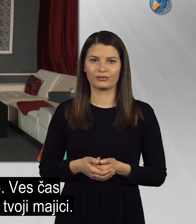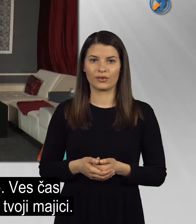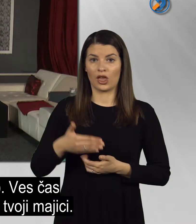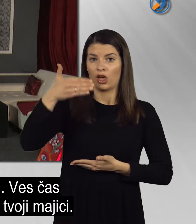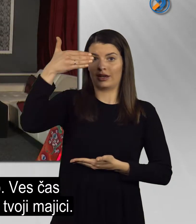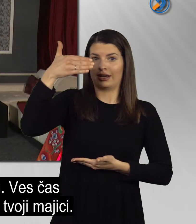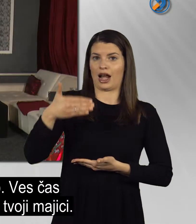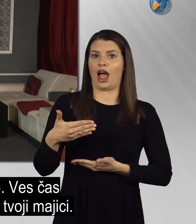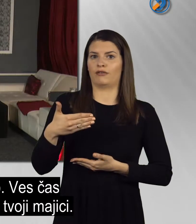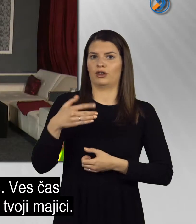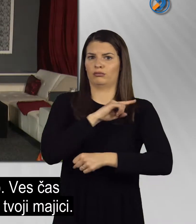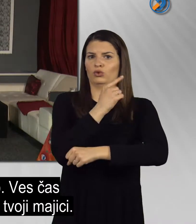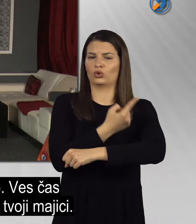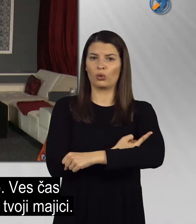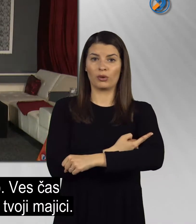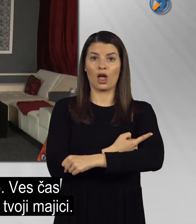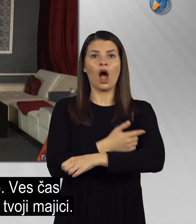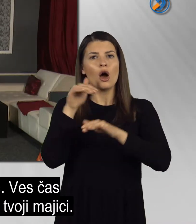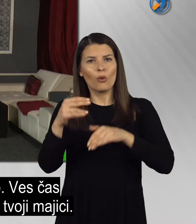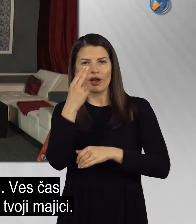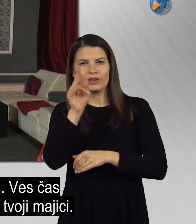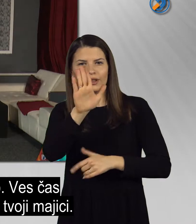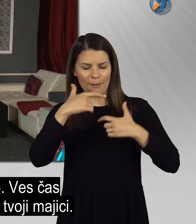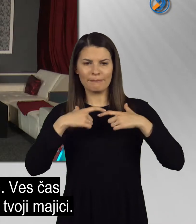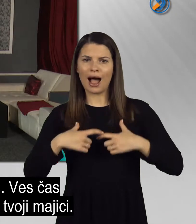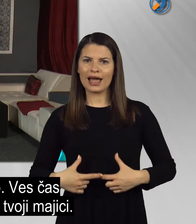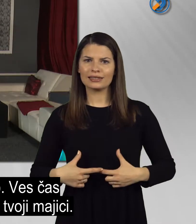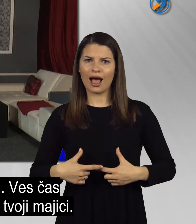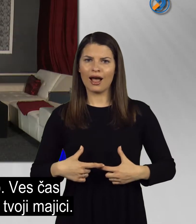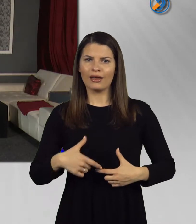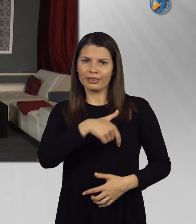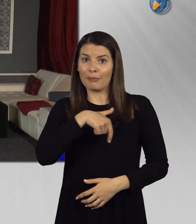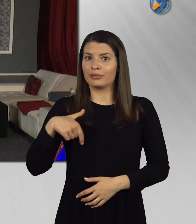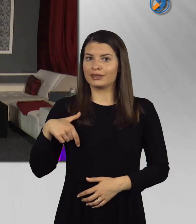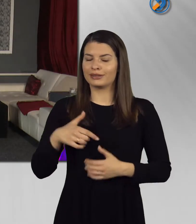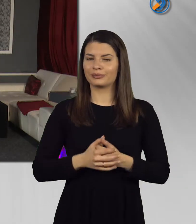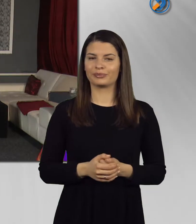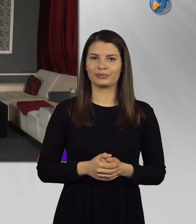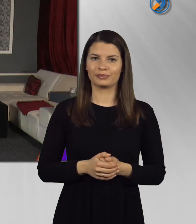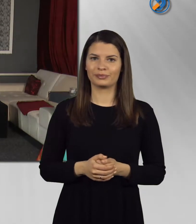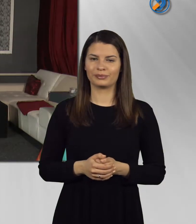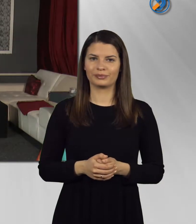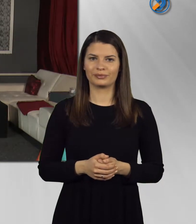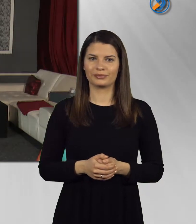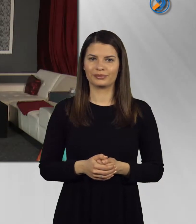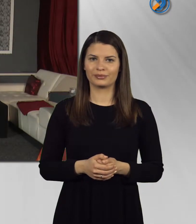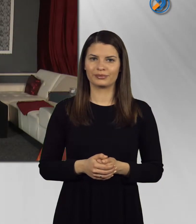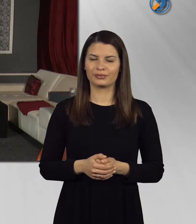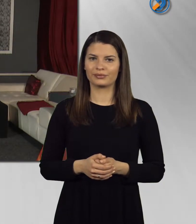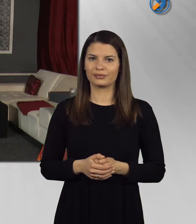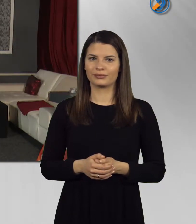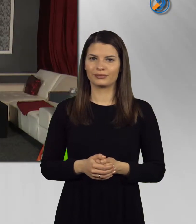Čvrst, pokončen trup. Ves čas moram videti napis na tvoji majici. Tako.